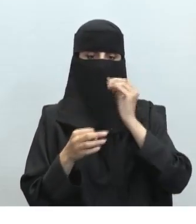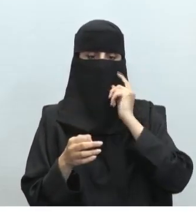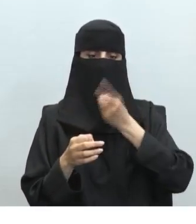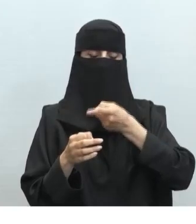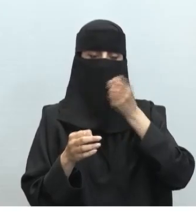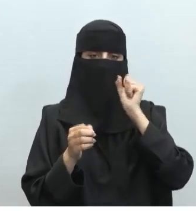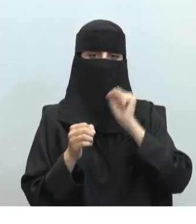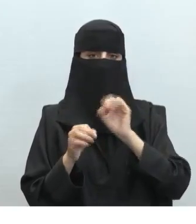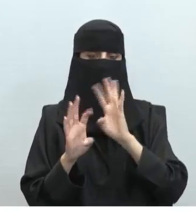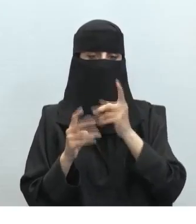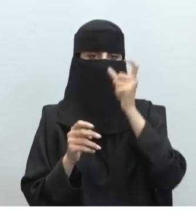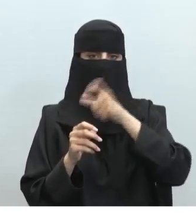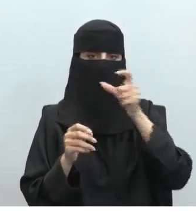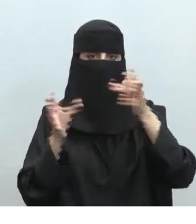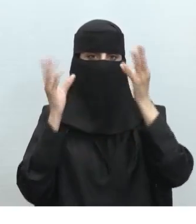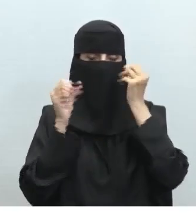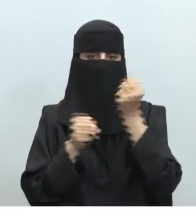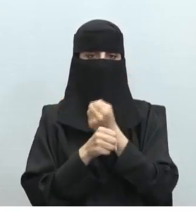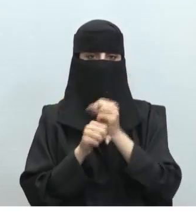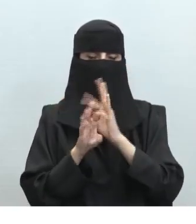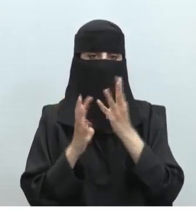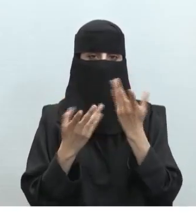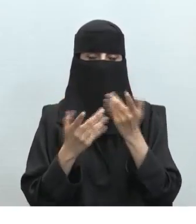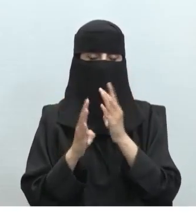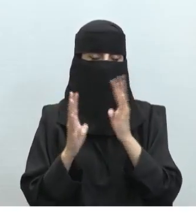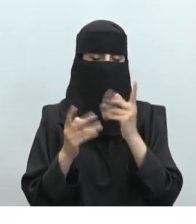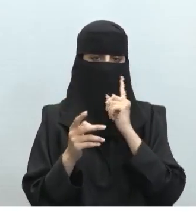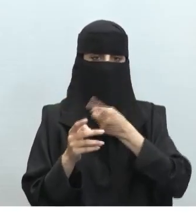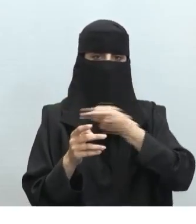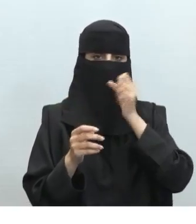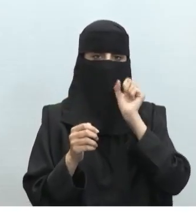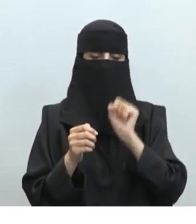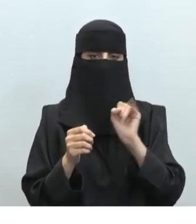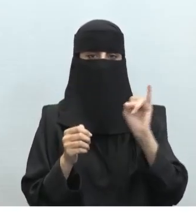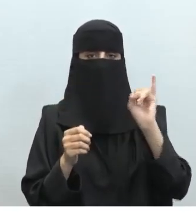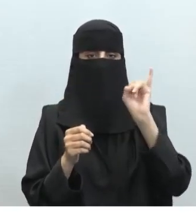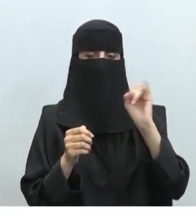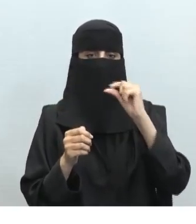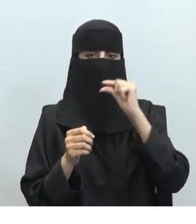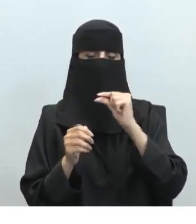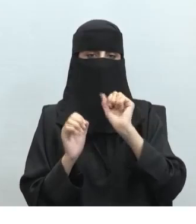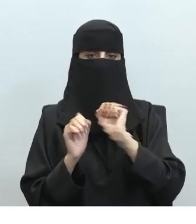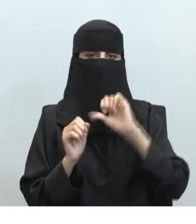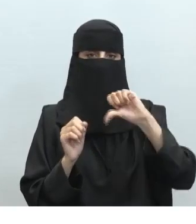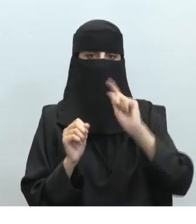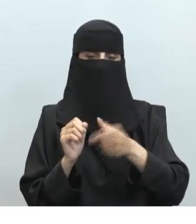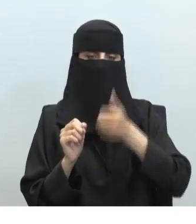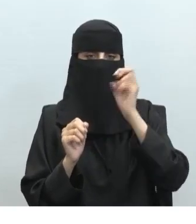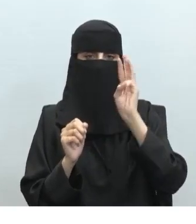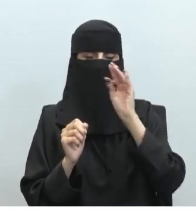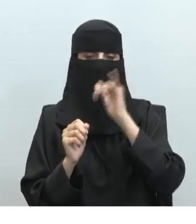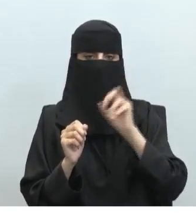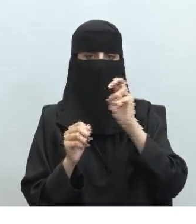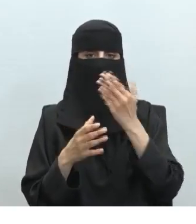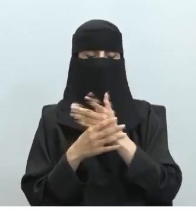على ادوار العلماء في اكتشاف الماده الوراثيه اليوم نحن عندما نسال من المسؤول عن الجينات من المسؤول عن الوراثه من المسؤول عن الصفات